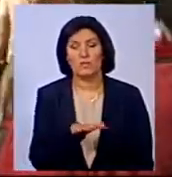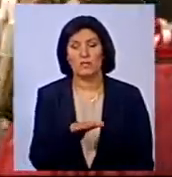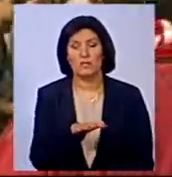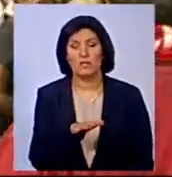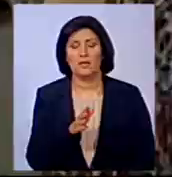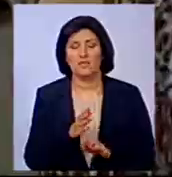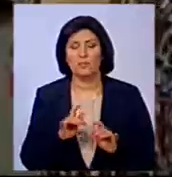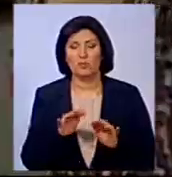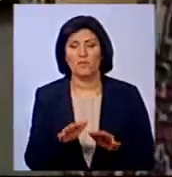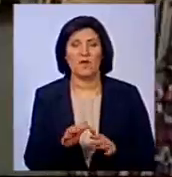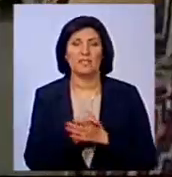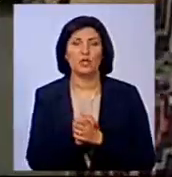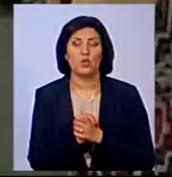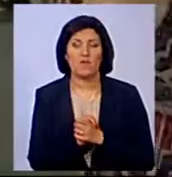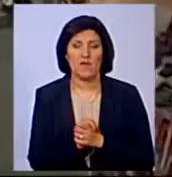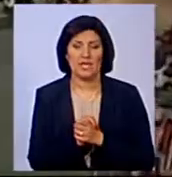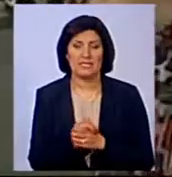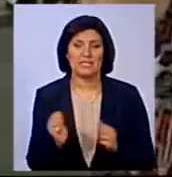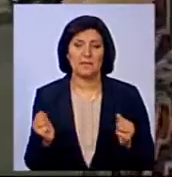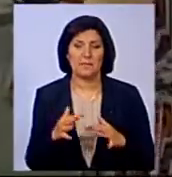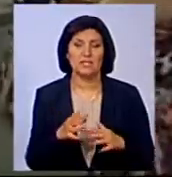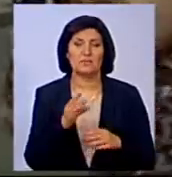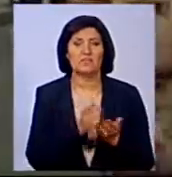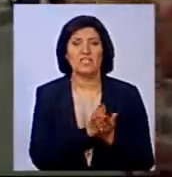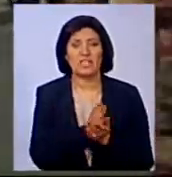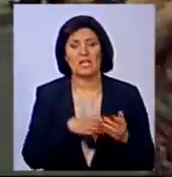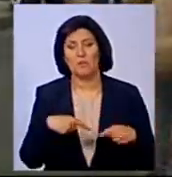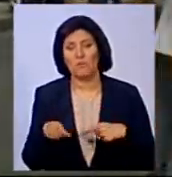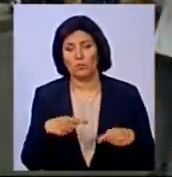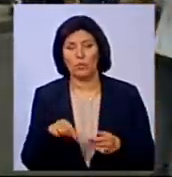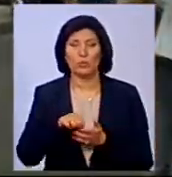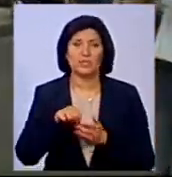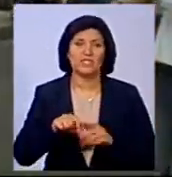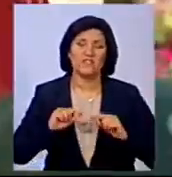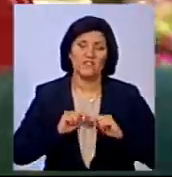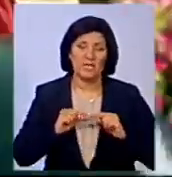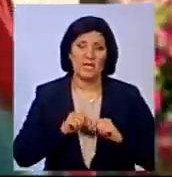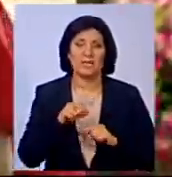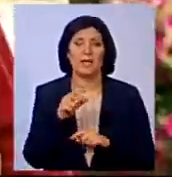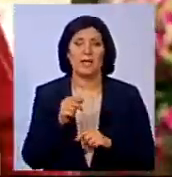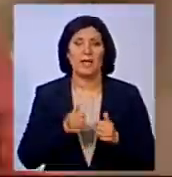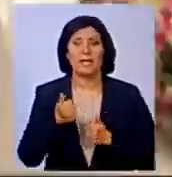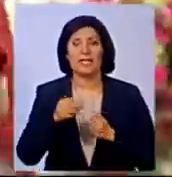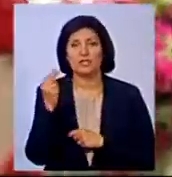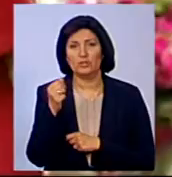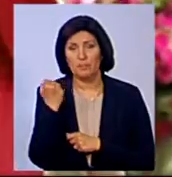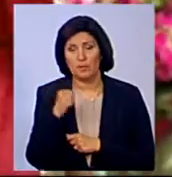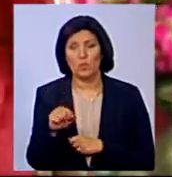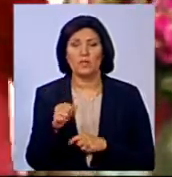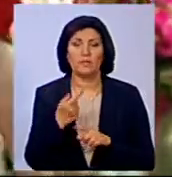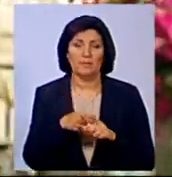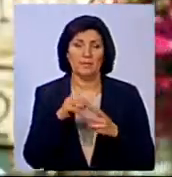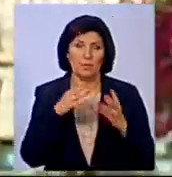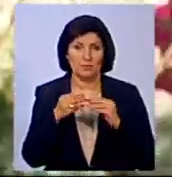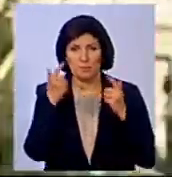Також на території фан-зони відбувається товариський матч між ветеранами футболу країн-учасників фіналу Ліги чемпіонів. Результати цього матчу повідомимо у наступних випусках.